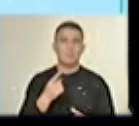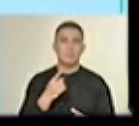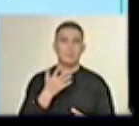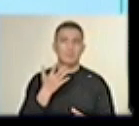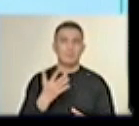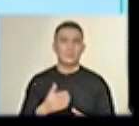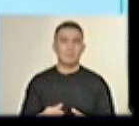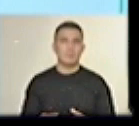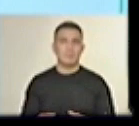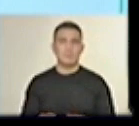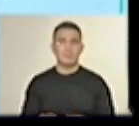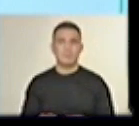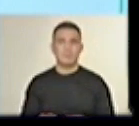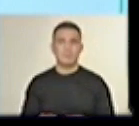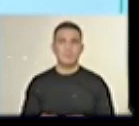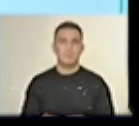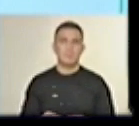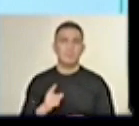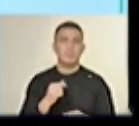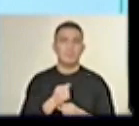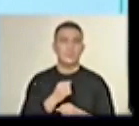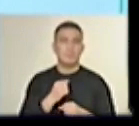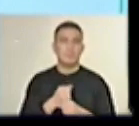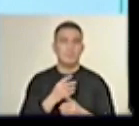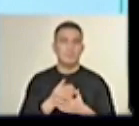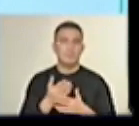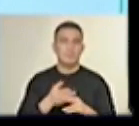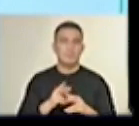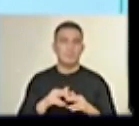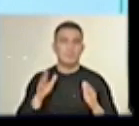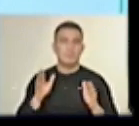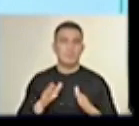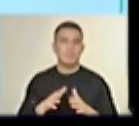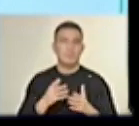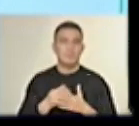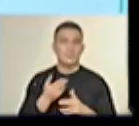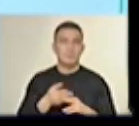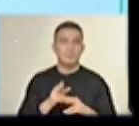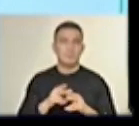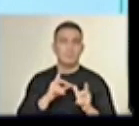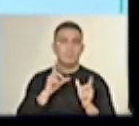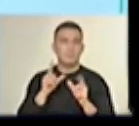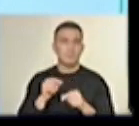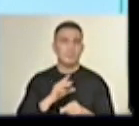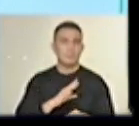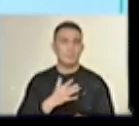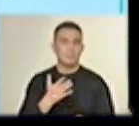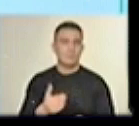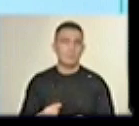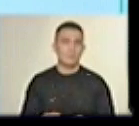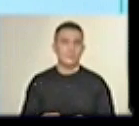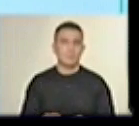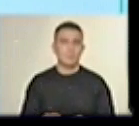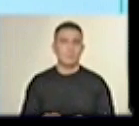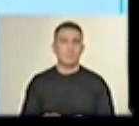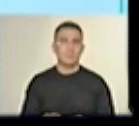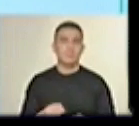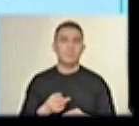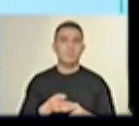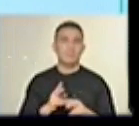5 лягушек. Что сделали с Журкой, чтобы он не улетел? Привязали